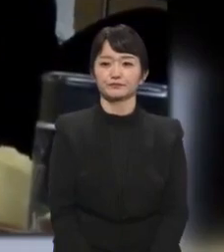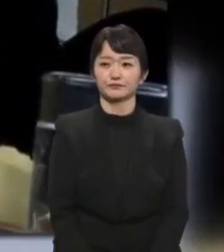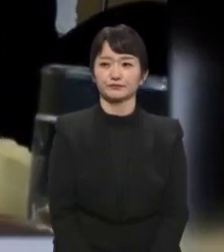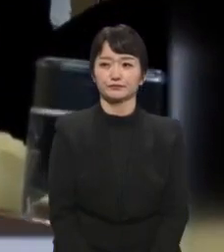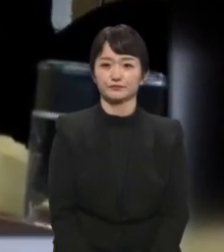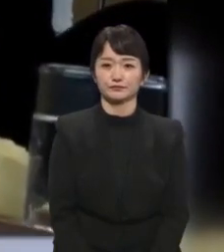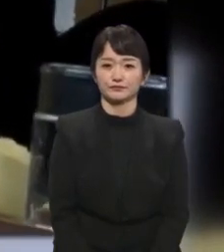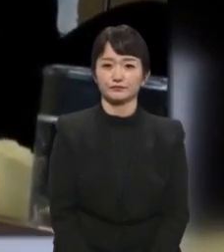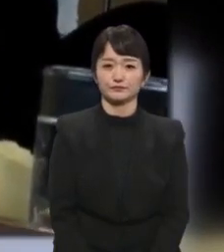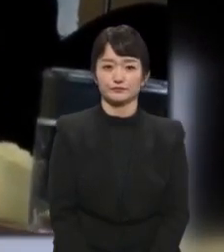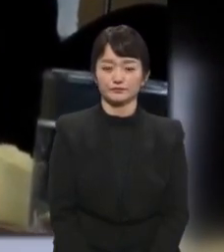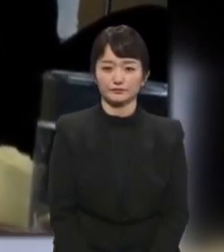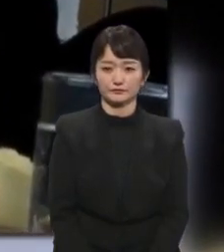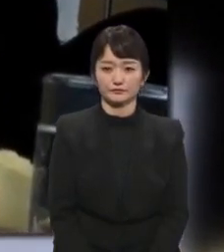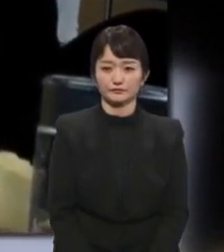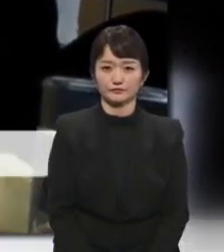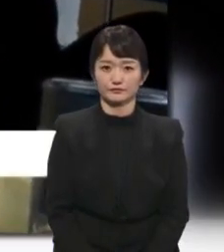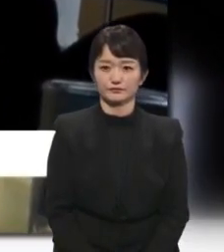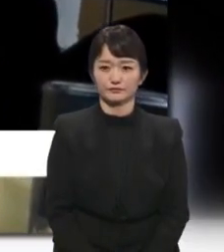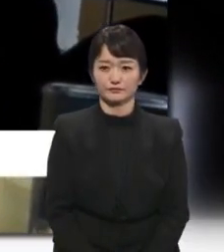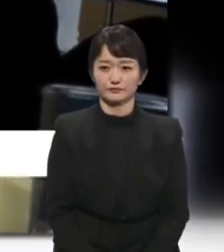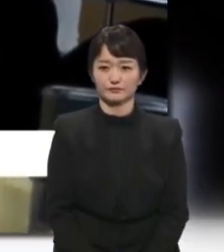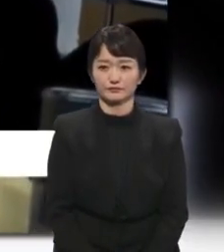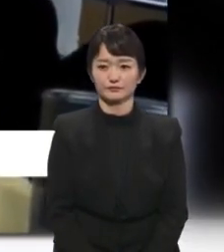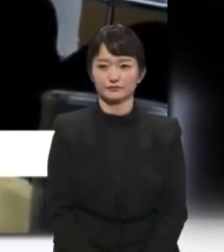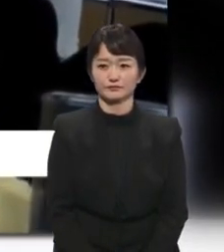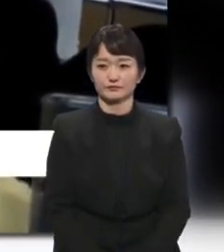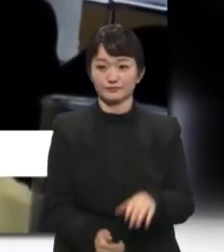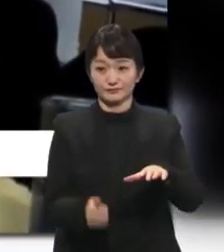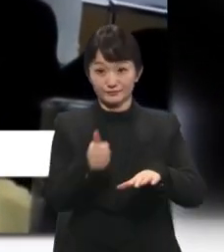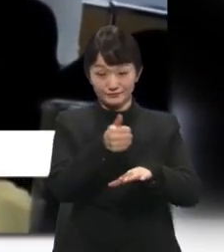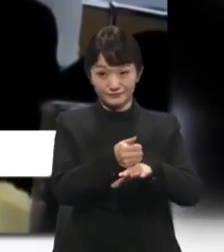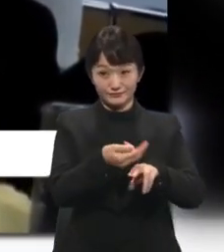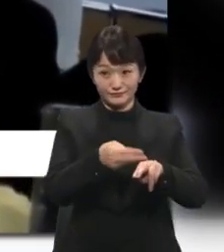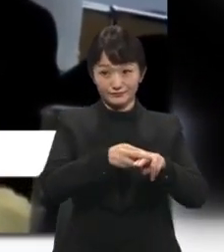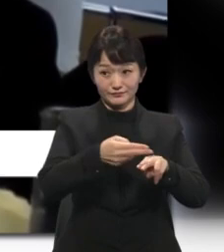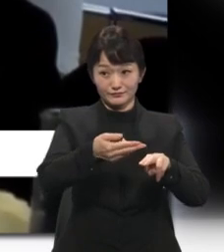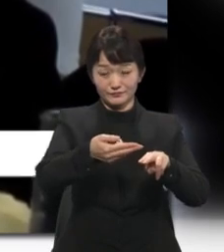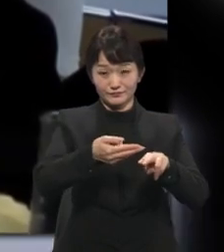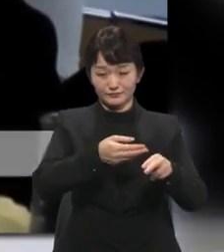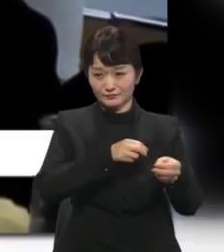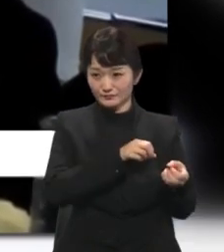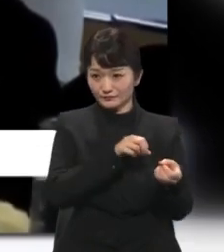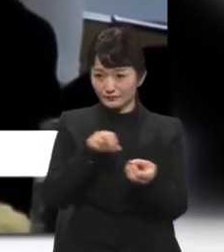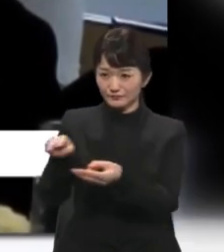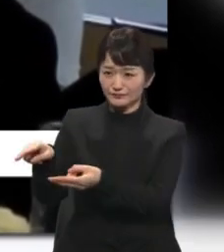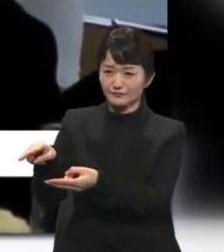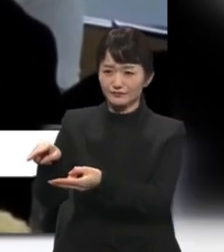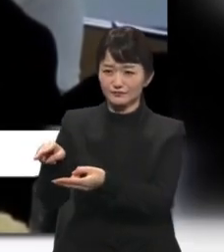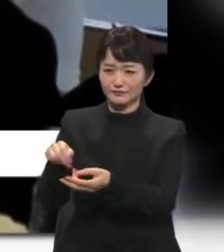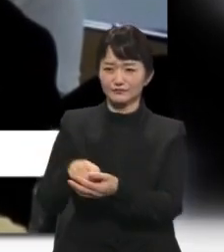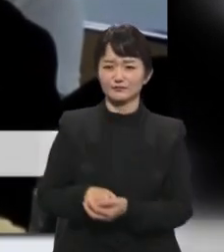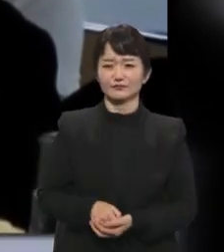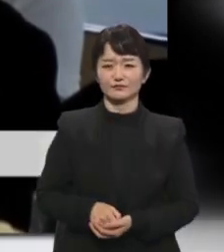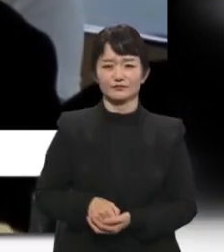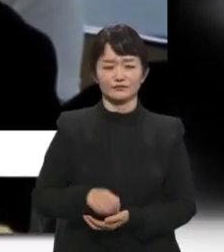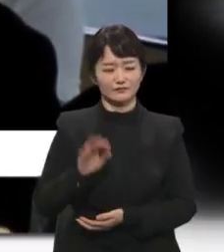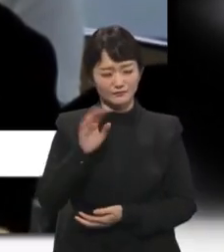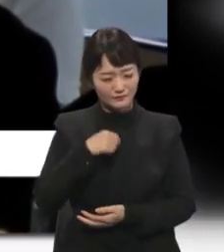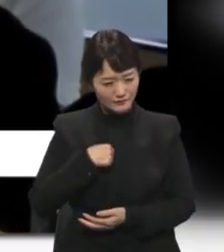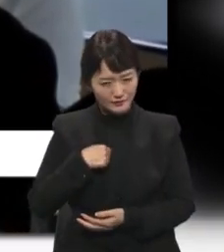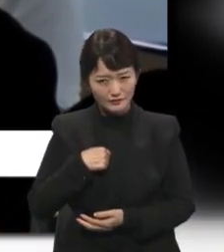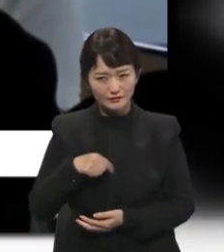이어가죠 아 아이고 선물도 보내주시고 그래서 이거 거 자꾸 왜 세우세요 아 아 그냥 뭐